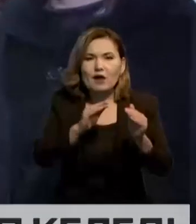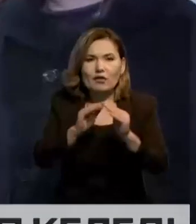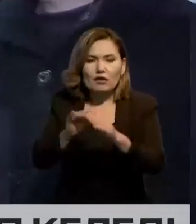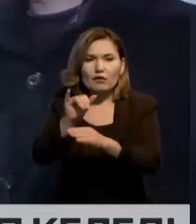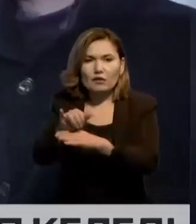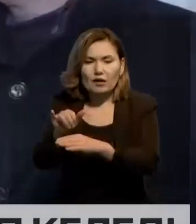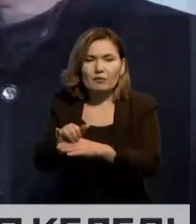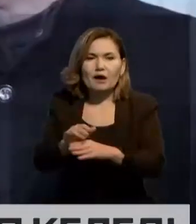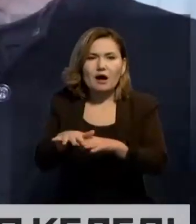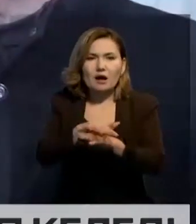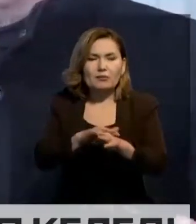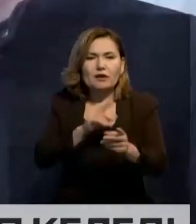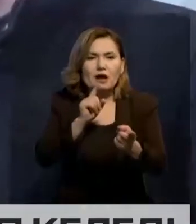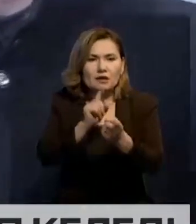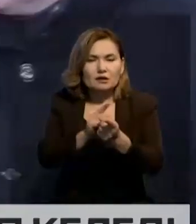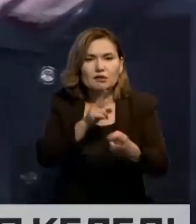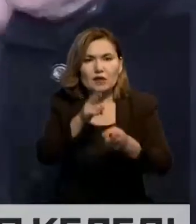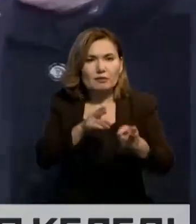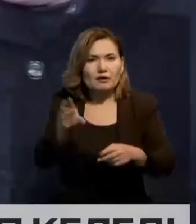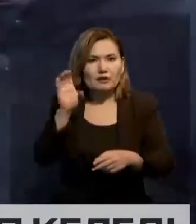тұрғындармен кездесті.